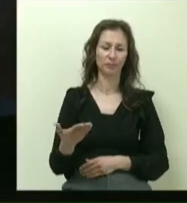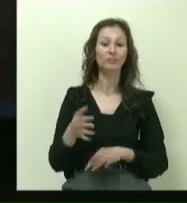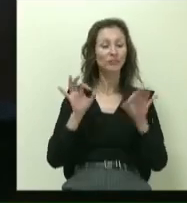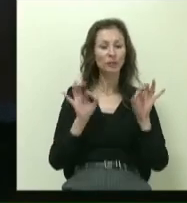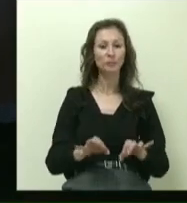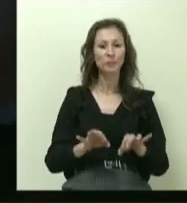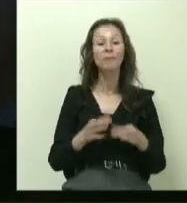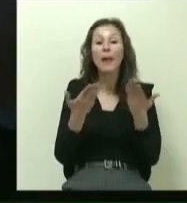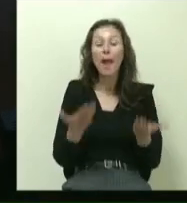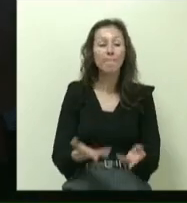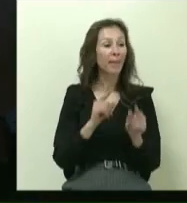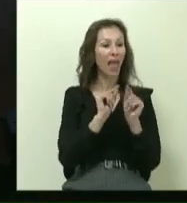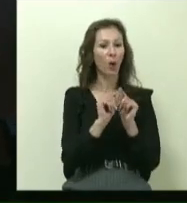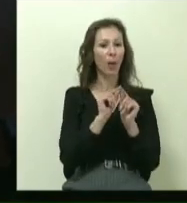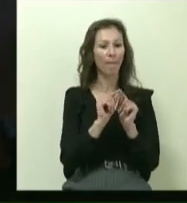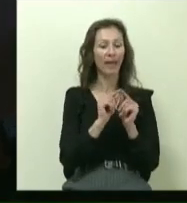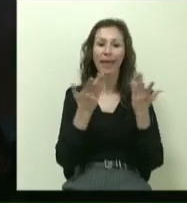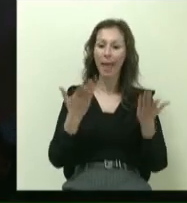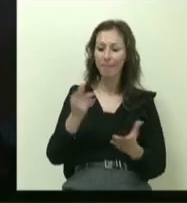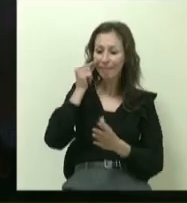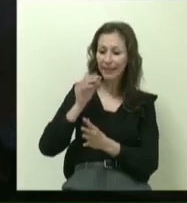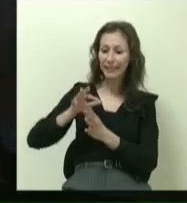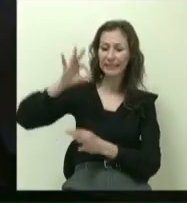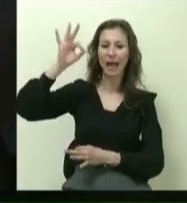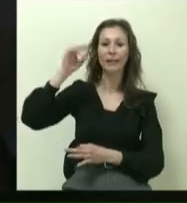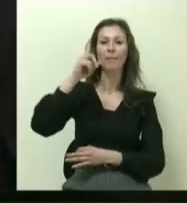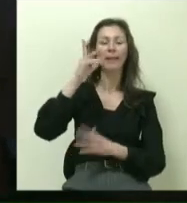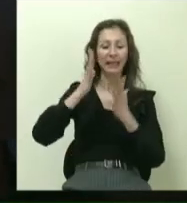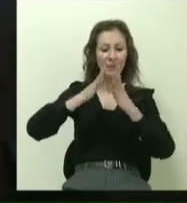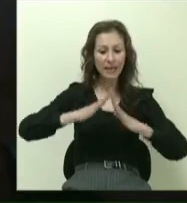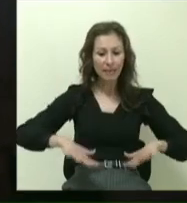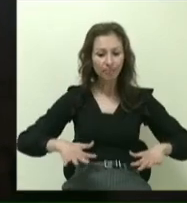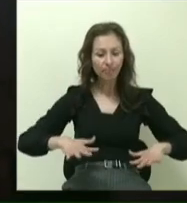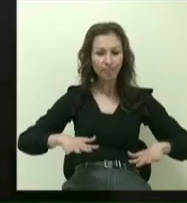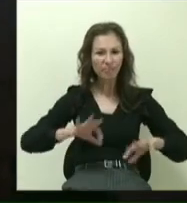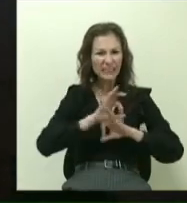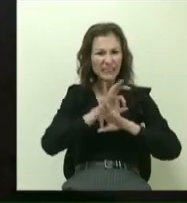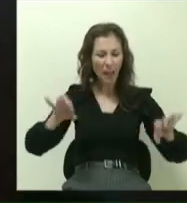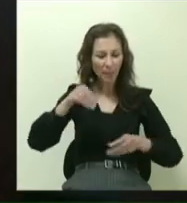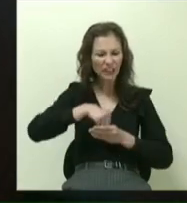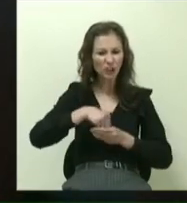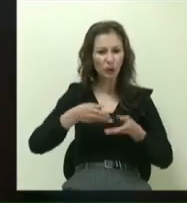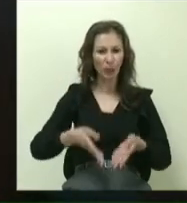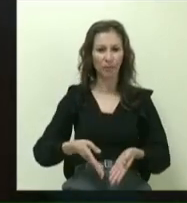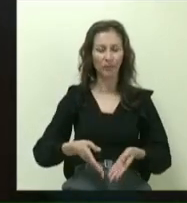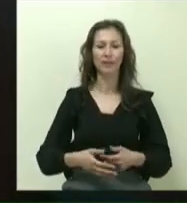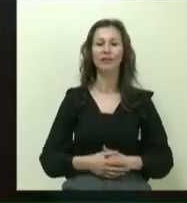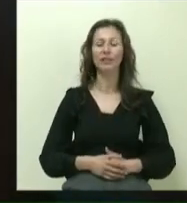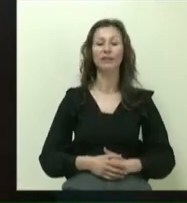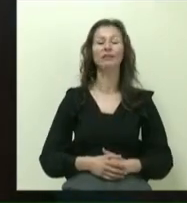şimdi hem ekonomik hem insani bir yıkımın tam içindeyiz şu anda